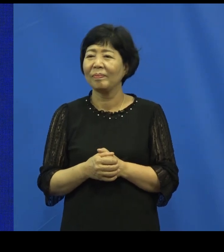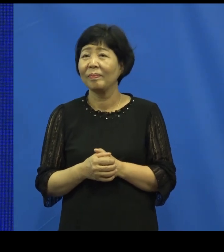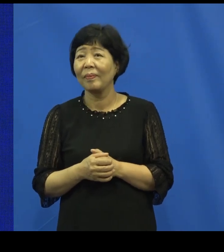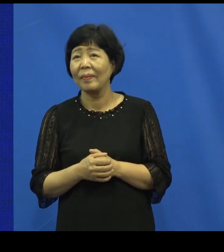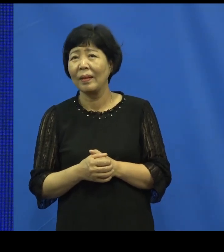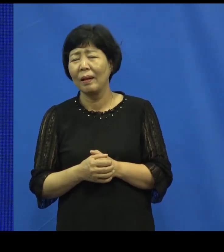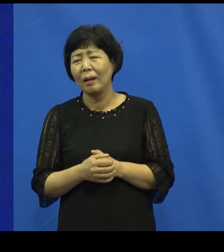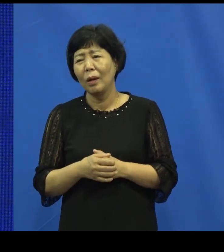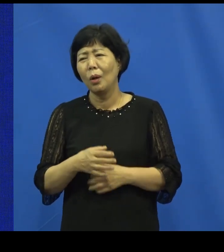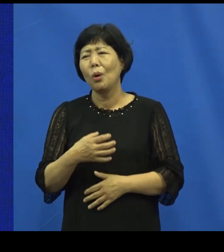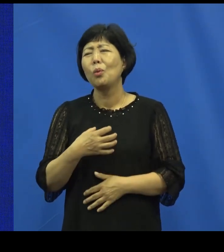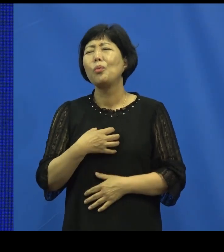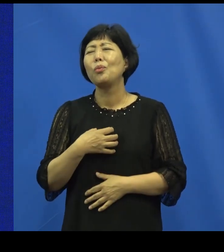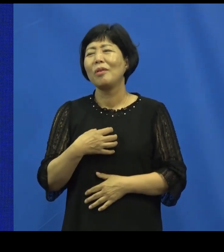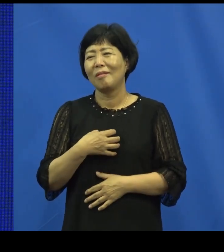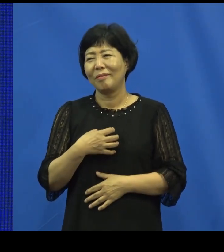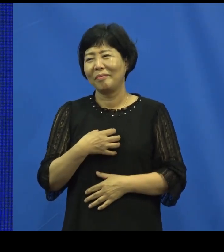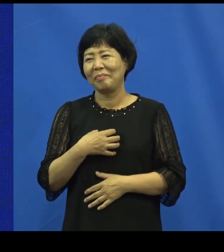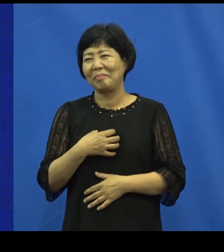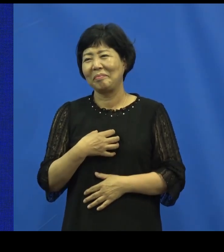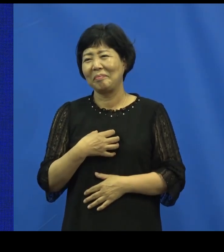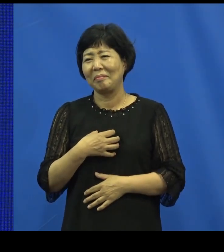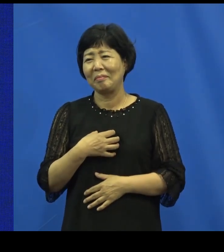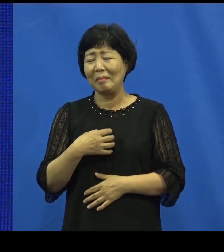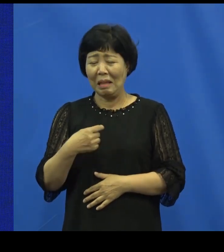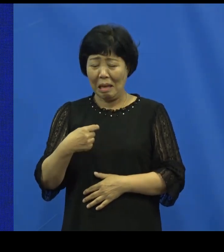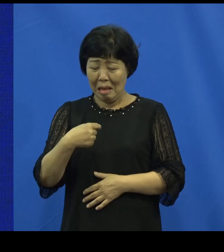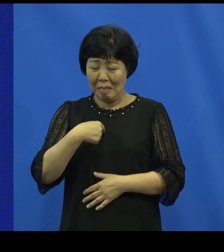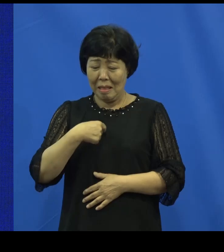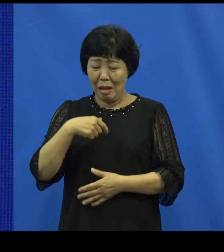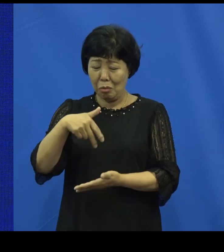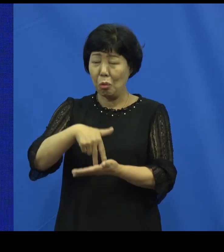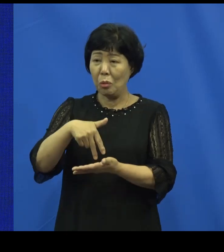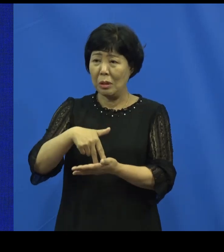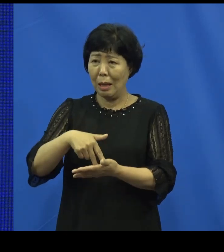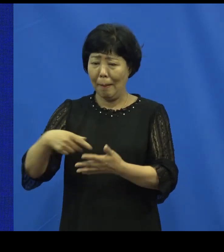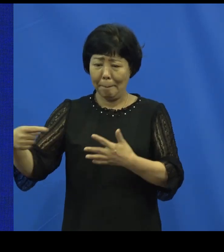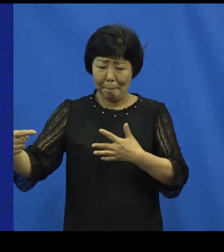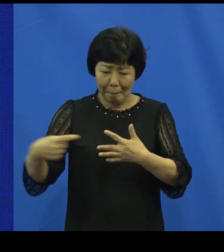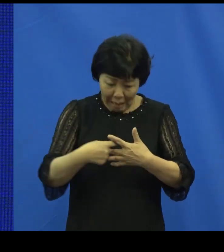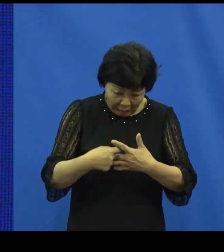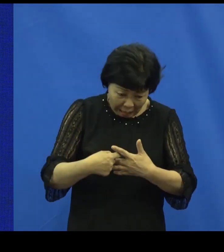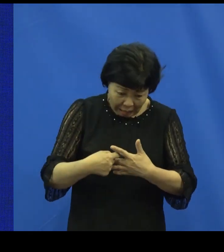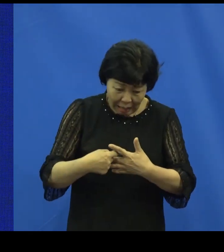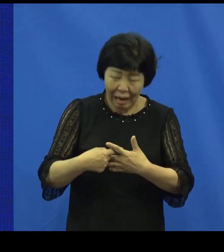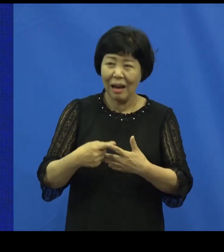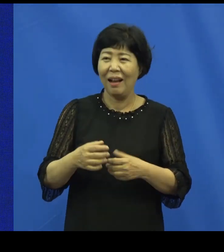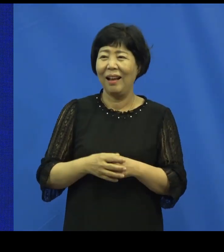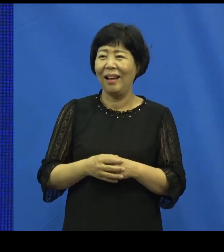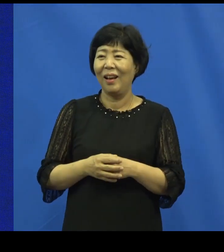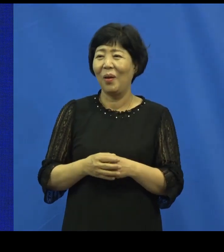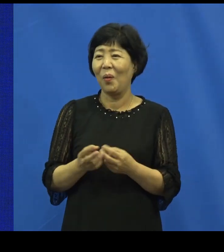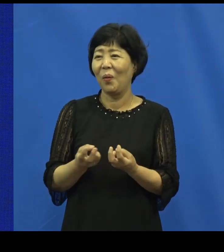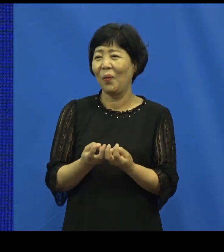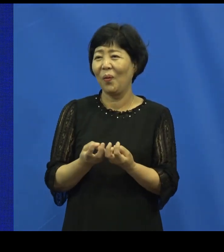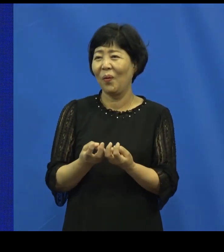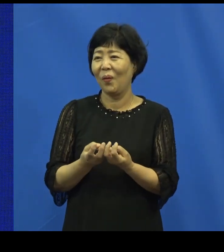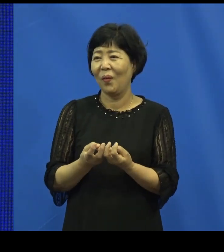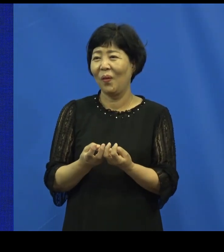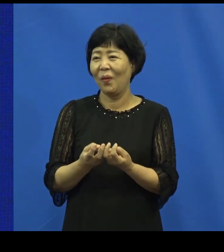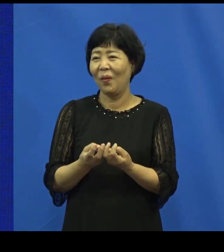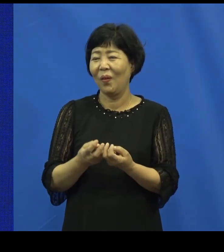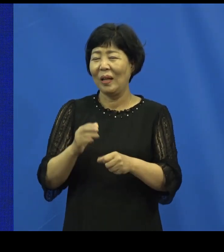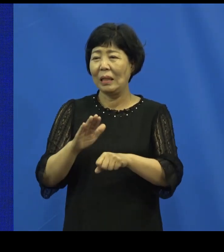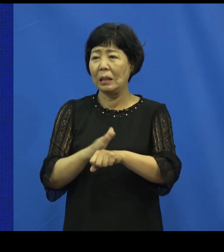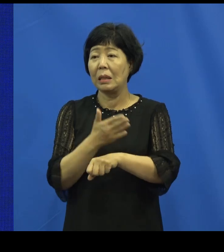이건 위험한 거잖아요, 여러분. 우리의 신상이 다 털리면 어떻게 될까요, 여러분? 자칫하면